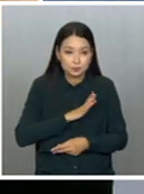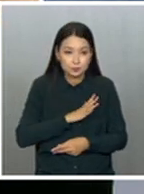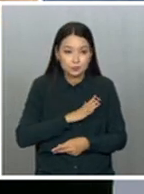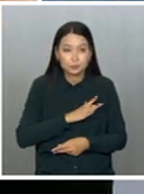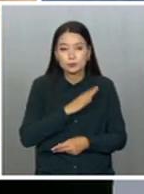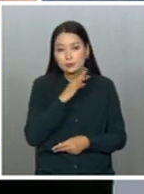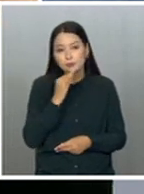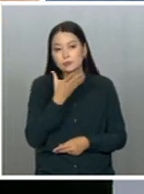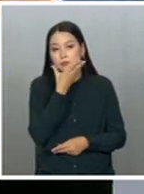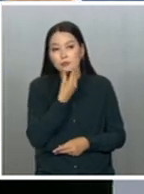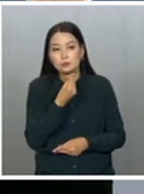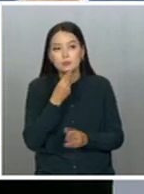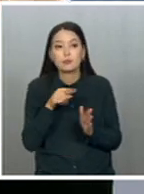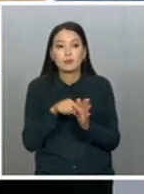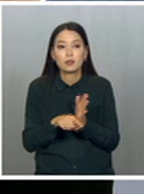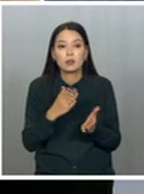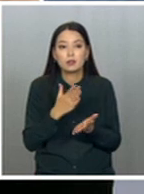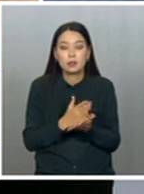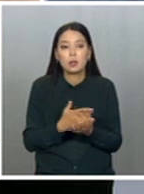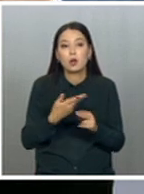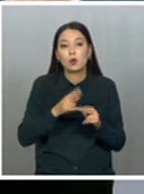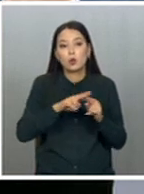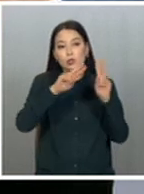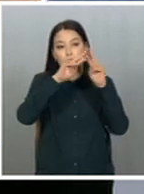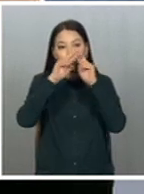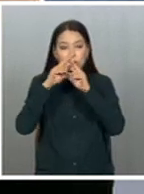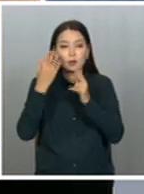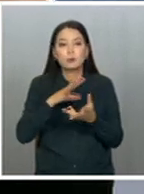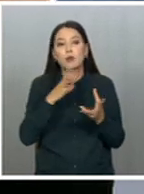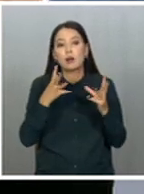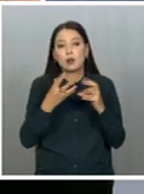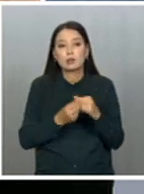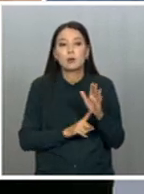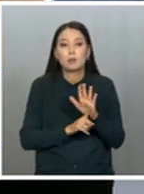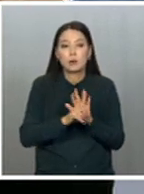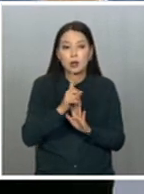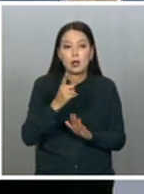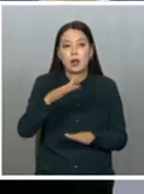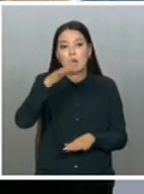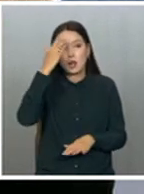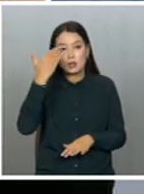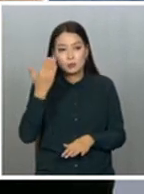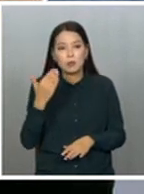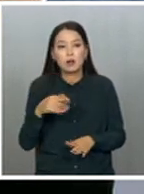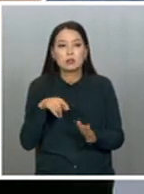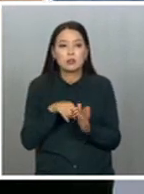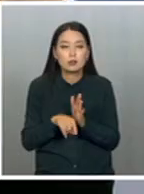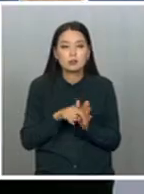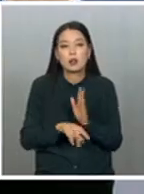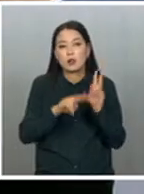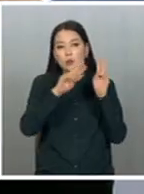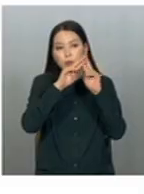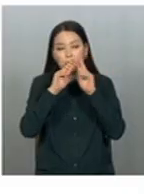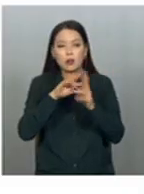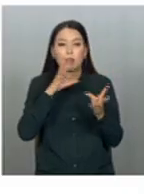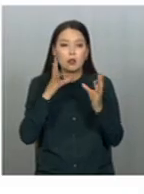керемет құбылыс, иә? Осы жұлдызды аспанды тамашалау барысында аспанда сан мыңдаған жұлдыздардың бар